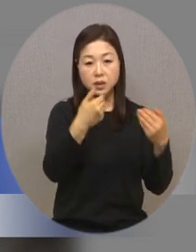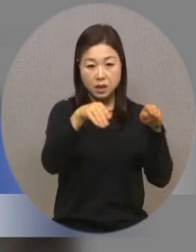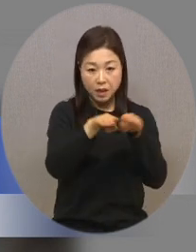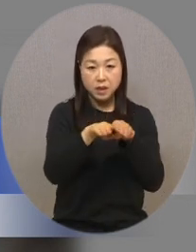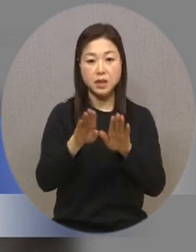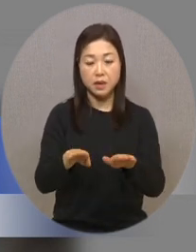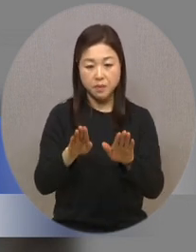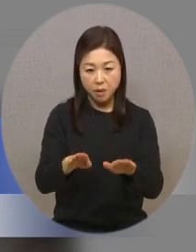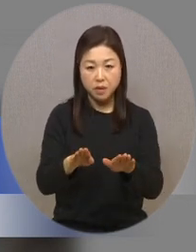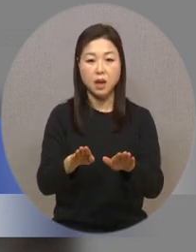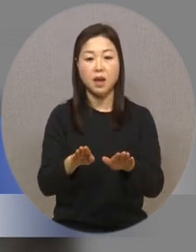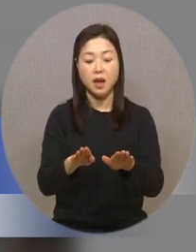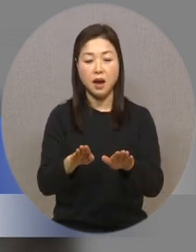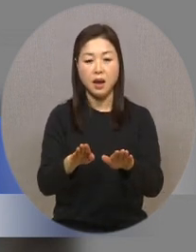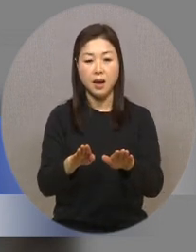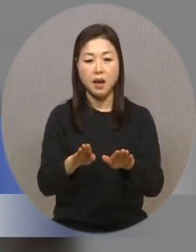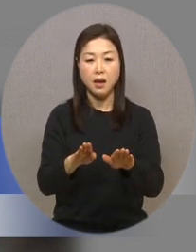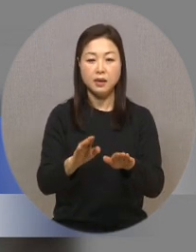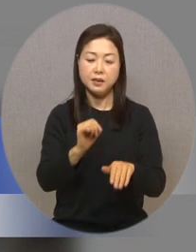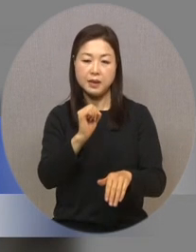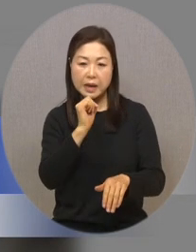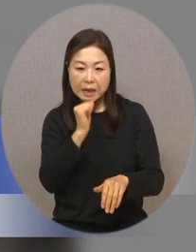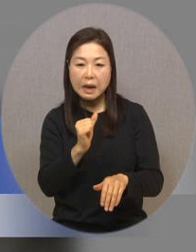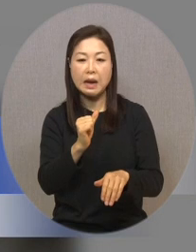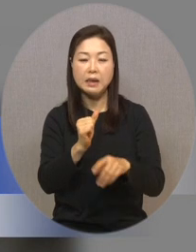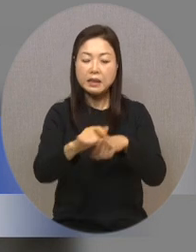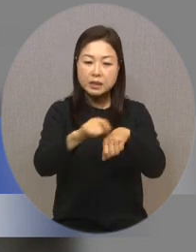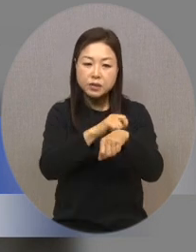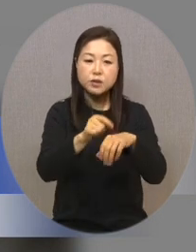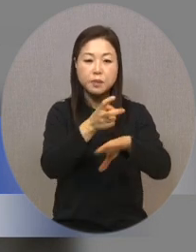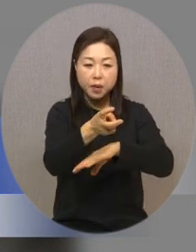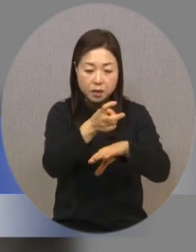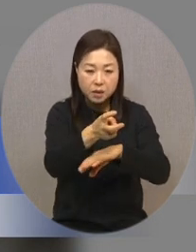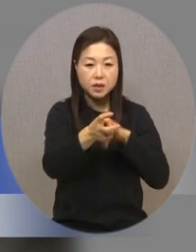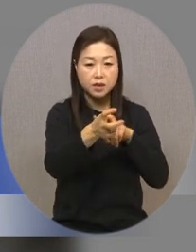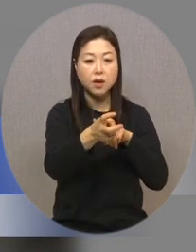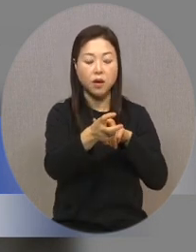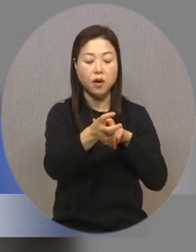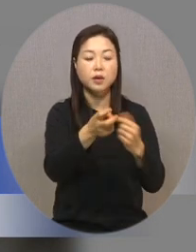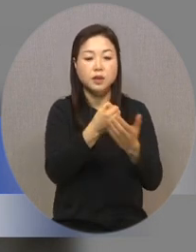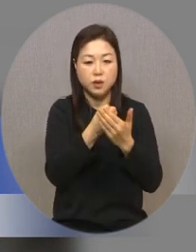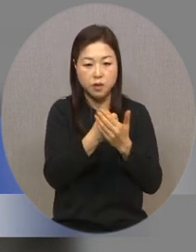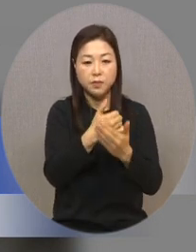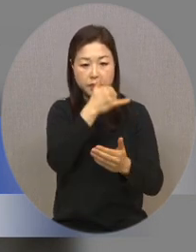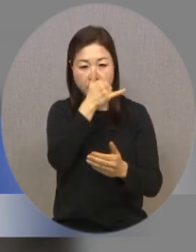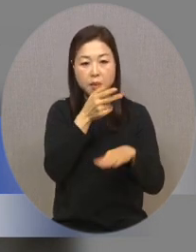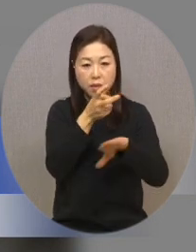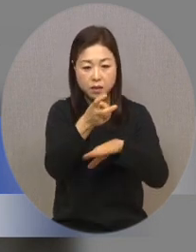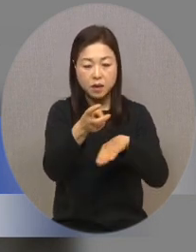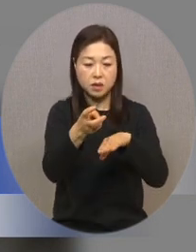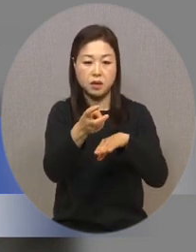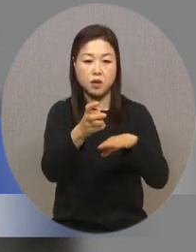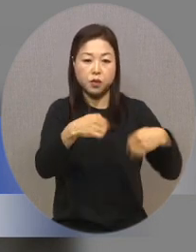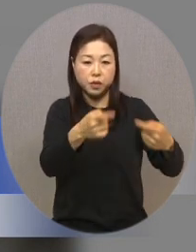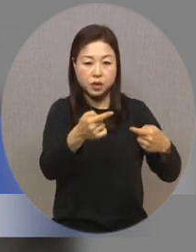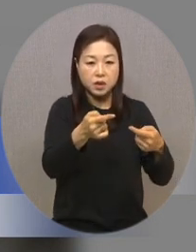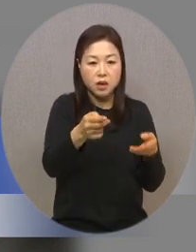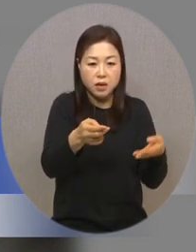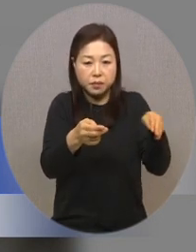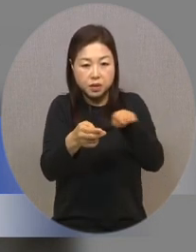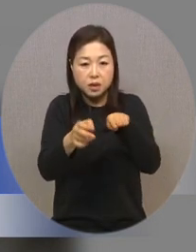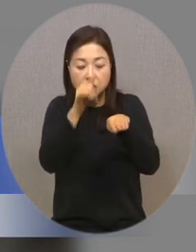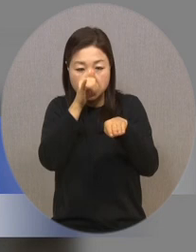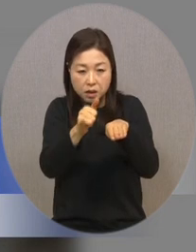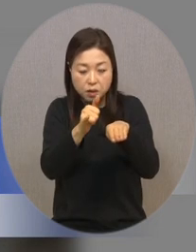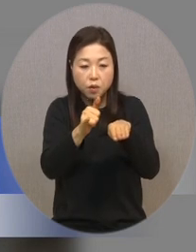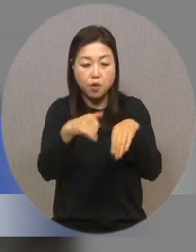미니 특장버스를 지원받았습니다. 이 버스에는 휠체어 리프트가 설치돼 있고 최대 휠체어 이용자 4명이